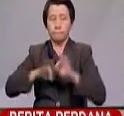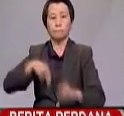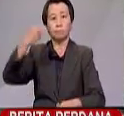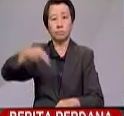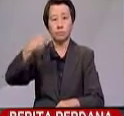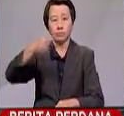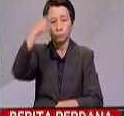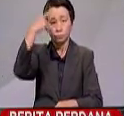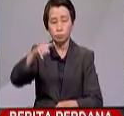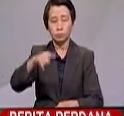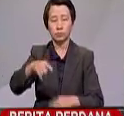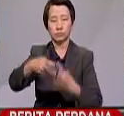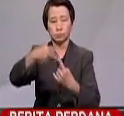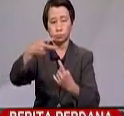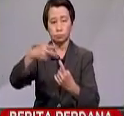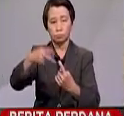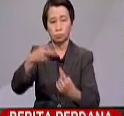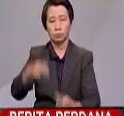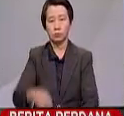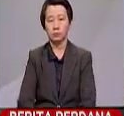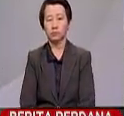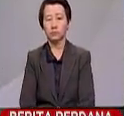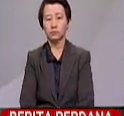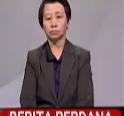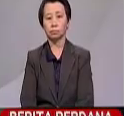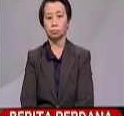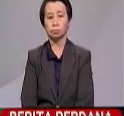tamadun Pulau Pinang.